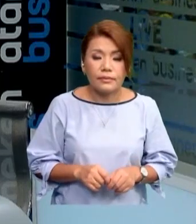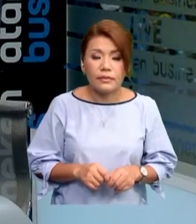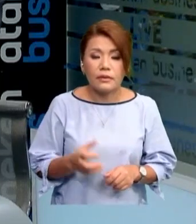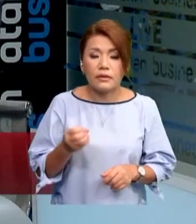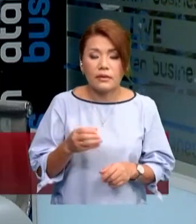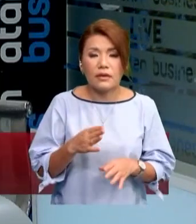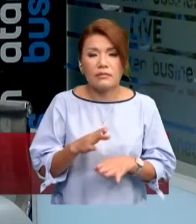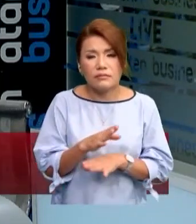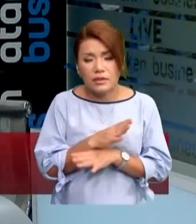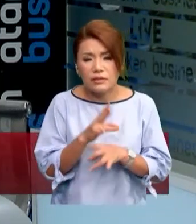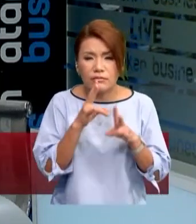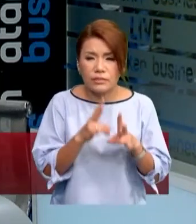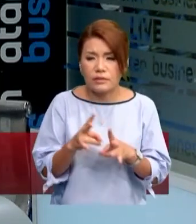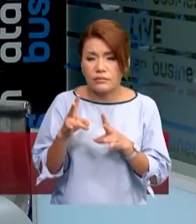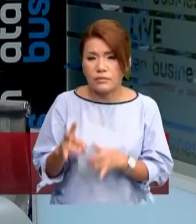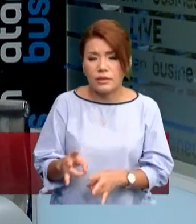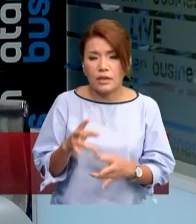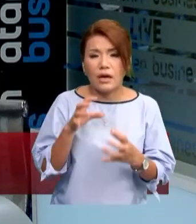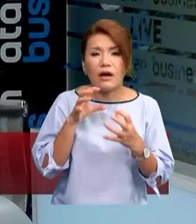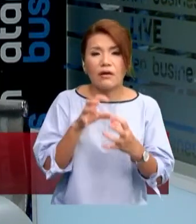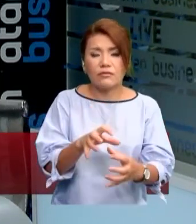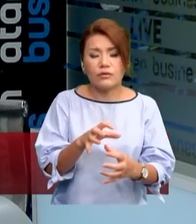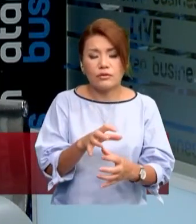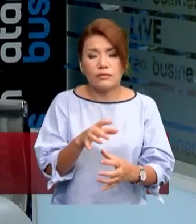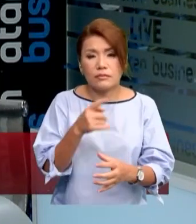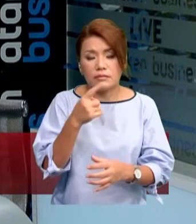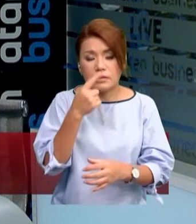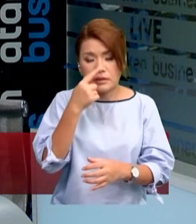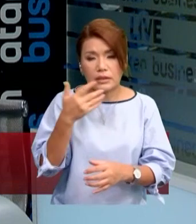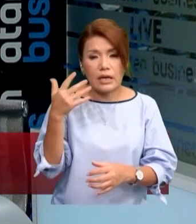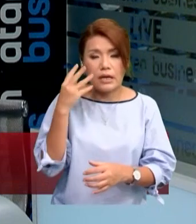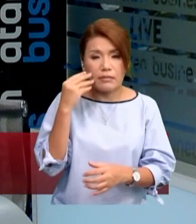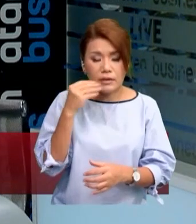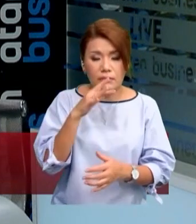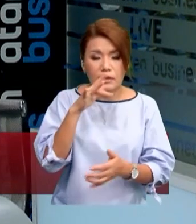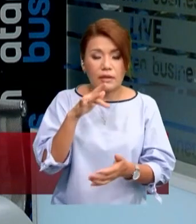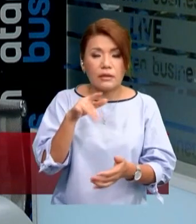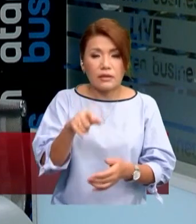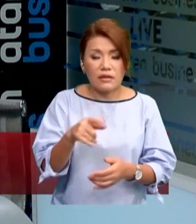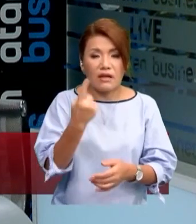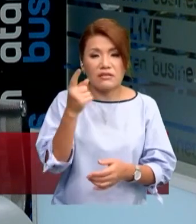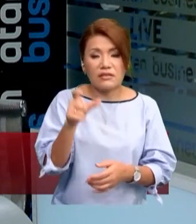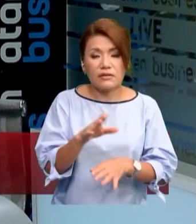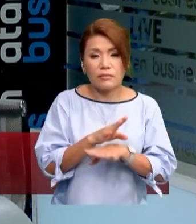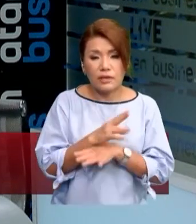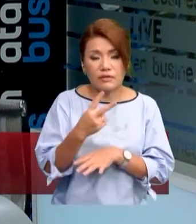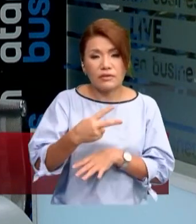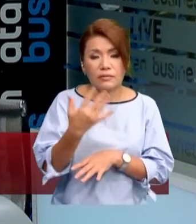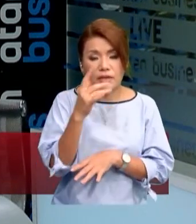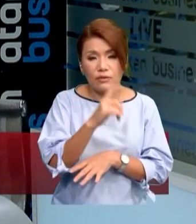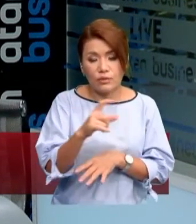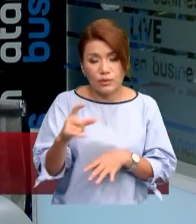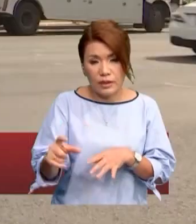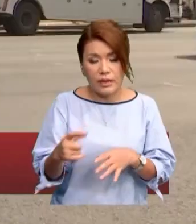Тем временем смертельное ДТП с участием пассажирского автобуса произошло в Алматы. На месте происшествия погиб один человек и 25